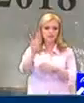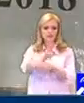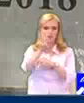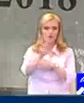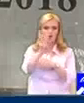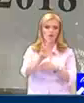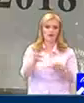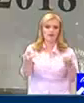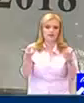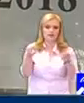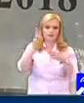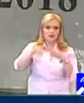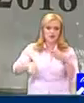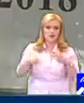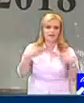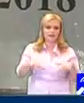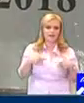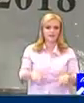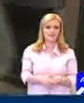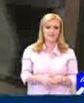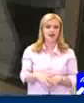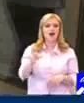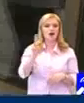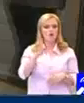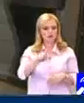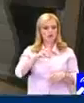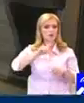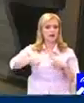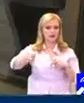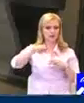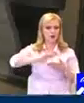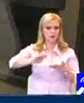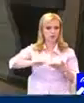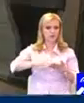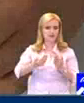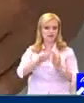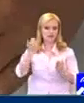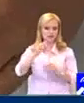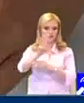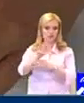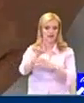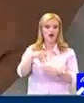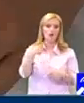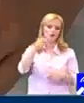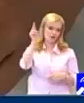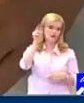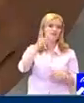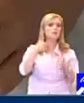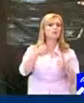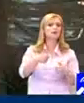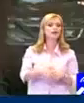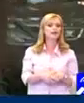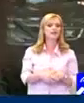termine examenul, unii absolvenți al Olingvi s-au descurcat mai repede. Dmitrie Rusnac spune că a învățat, așa că nu a avut emoții prea mari. Se